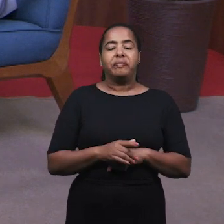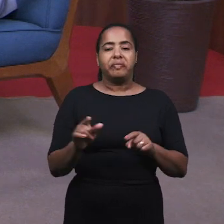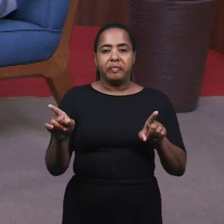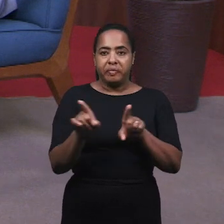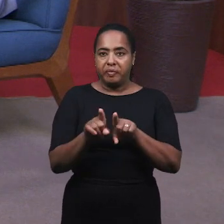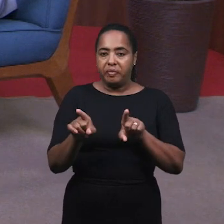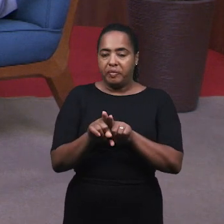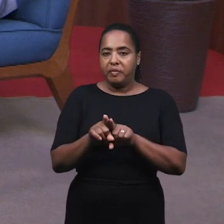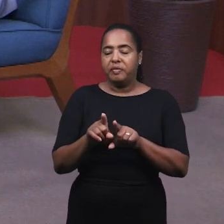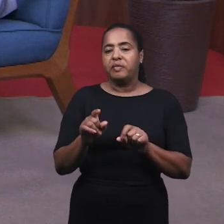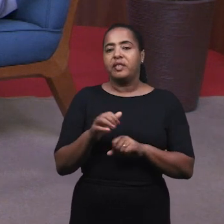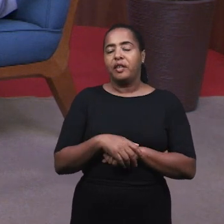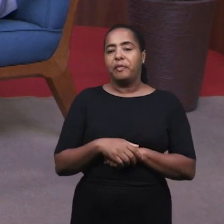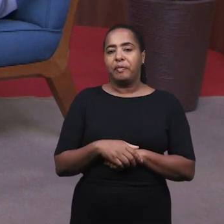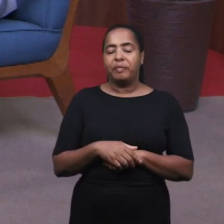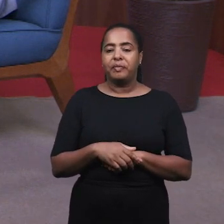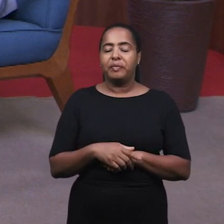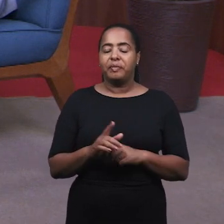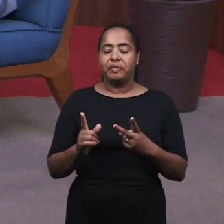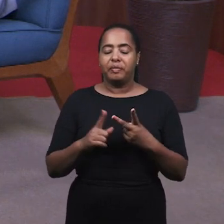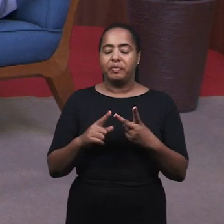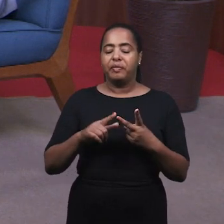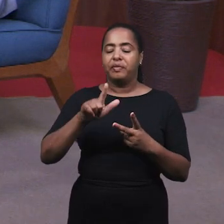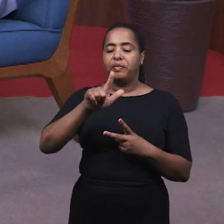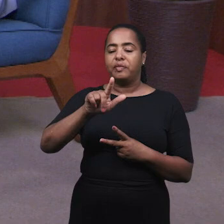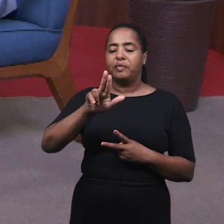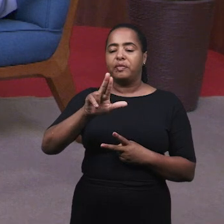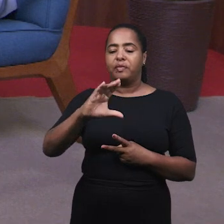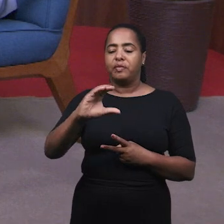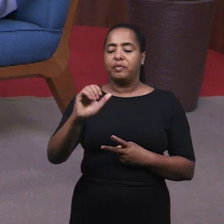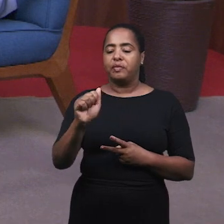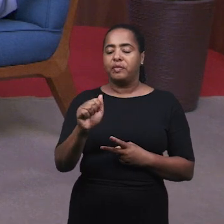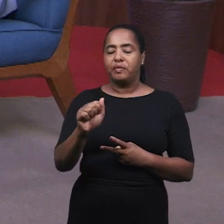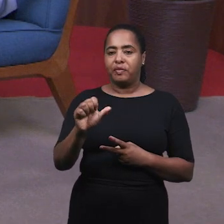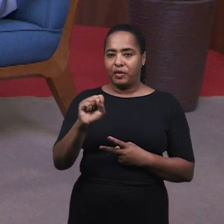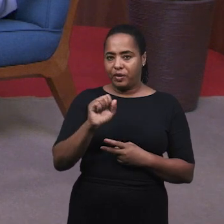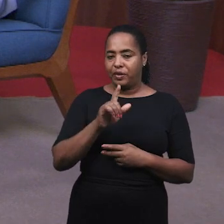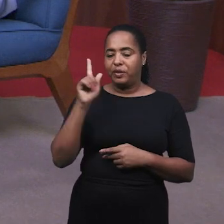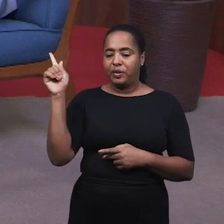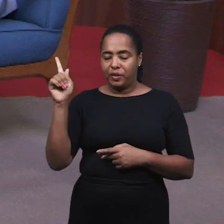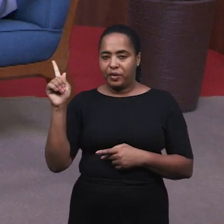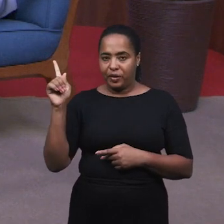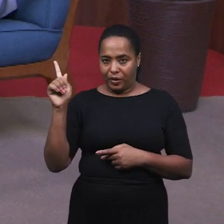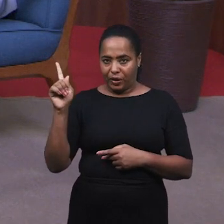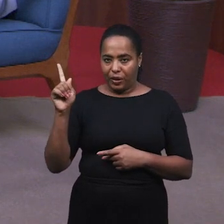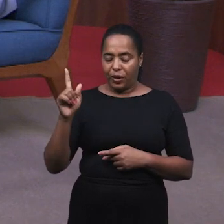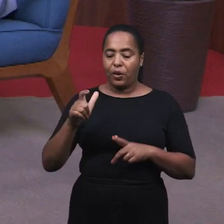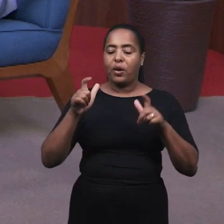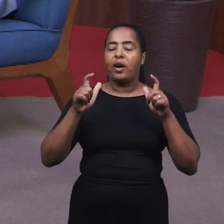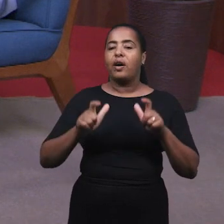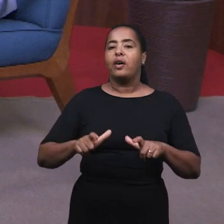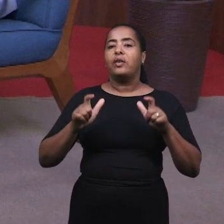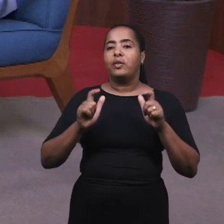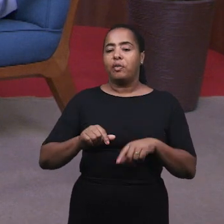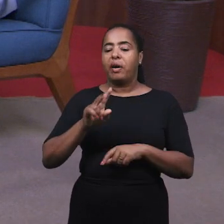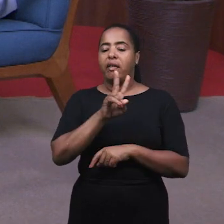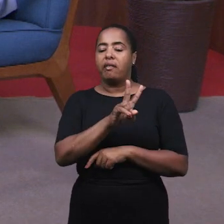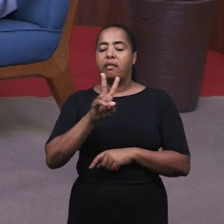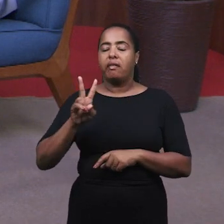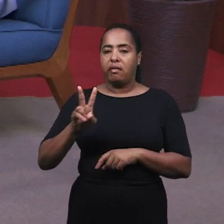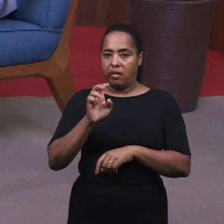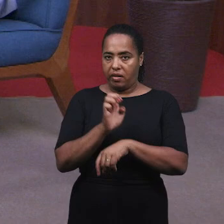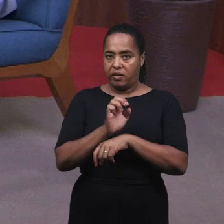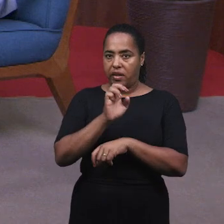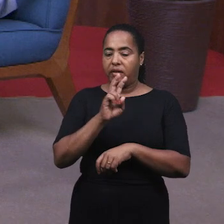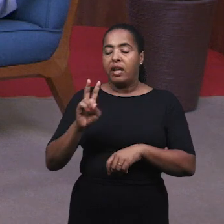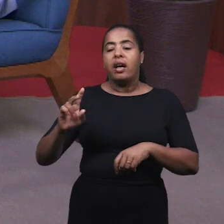Vitória. Et aussi une autre vidéo dans la séquence de Lucas Andrade, qui est de l'église de Castanheiras, ici de Praia